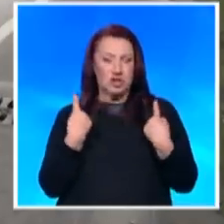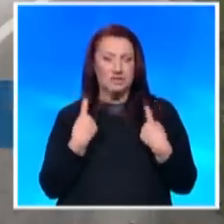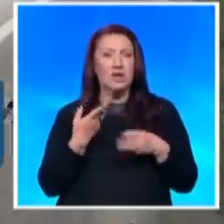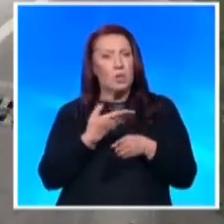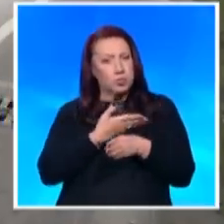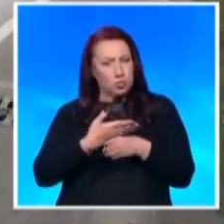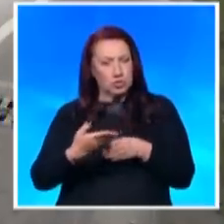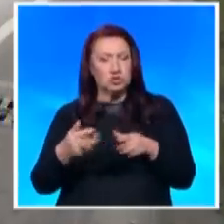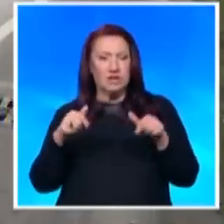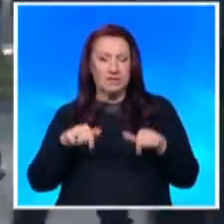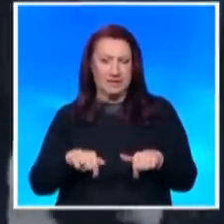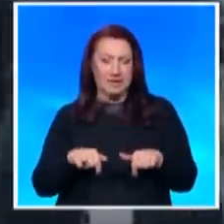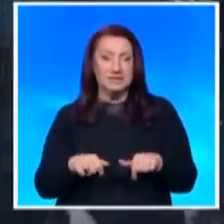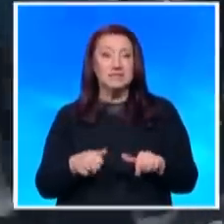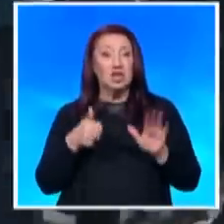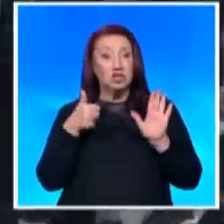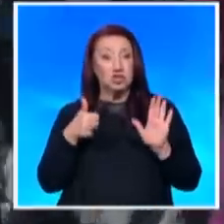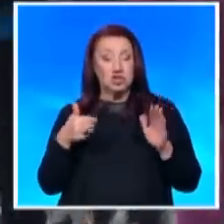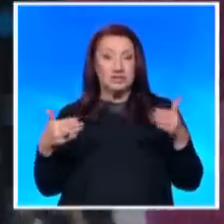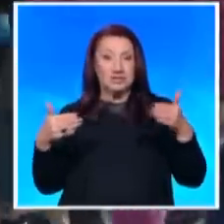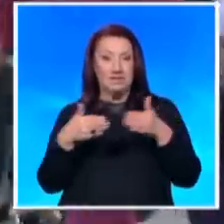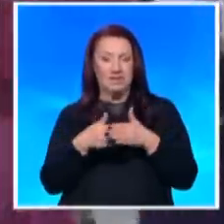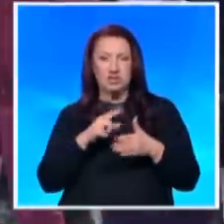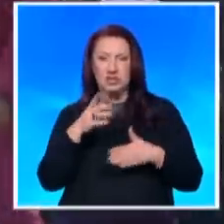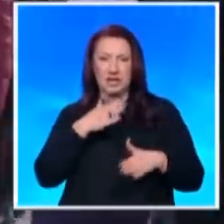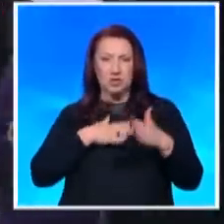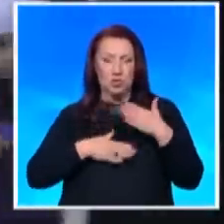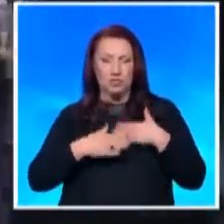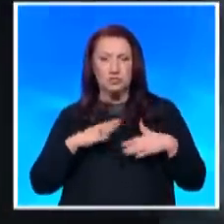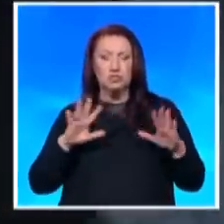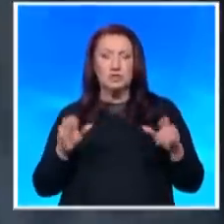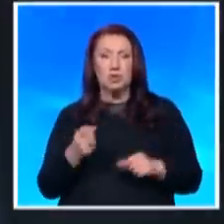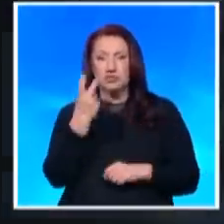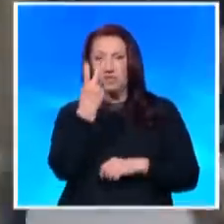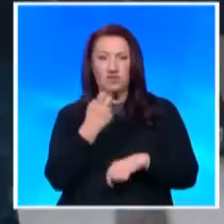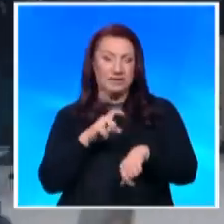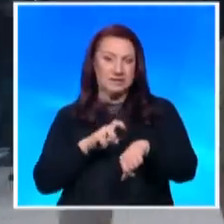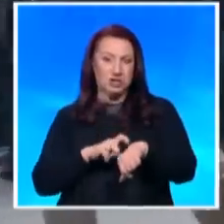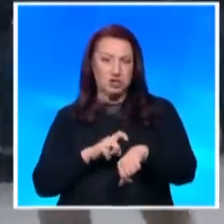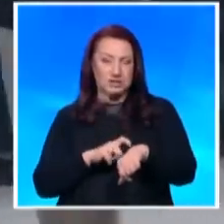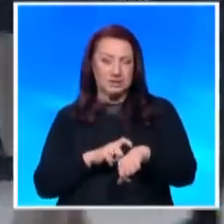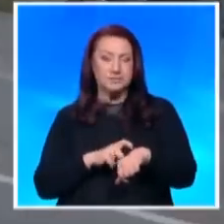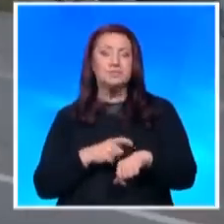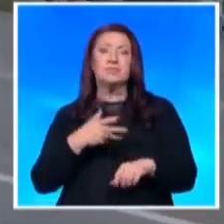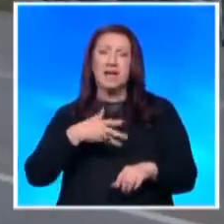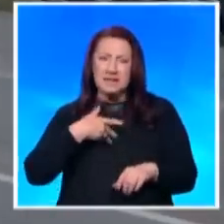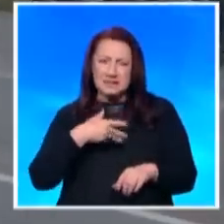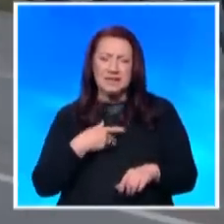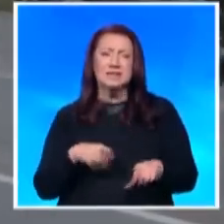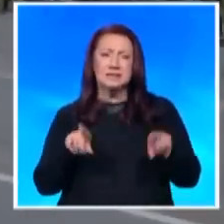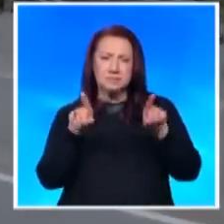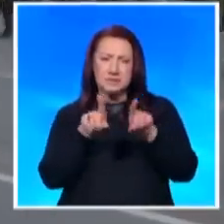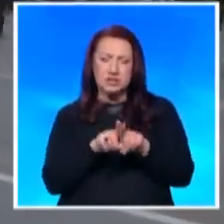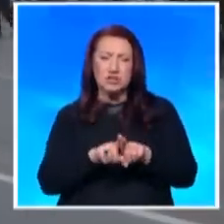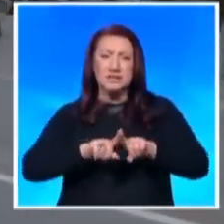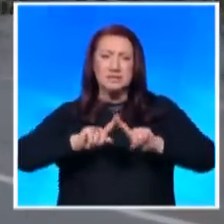на недоволство ще започне в 20 часа, като протестиращите отново ще блокират булевард Сливница. Исканията им остават същите, спешни